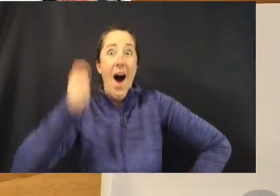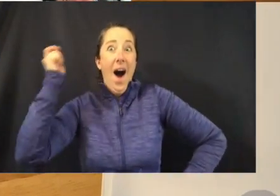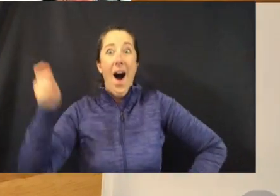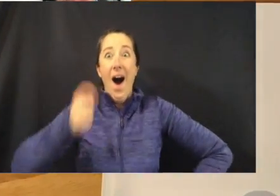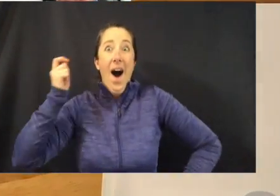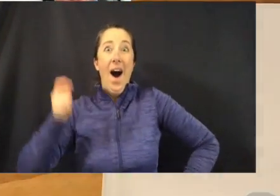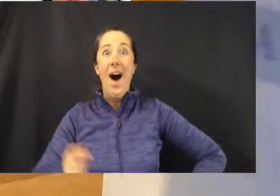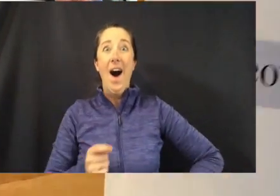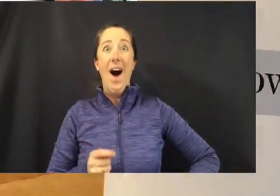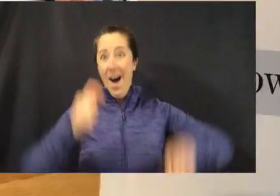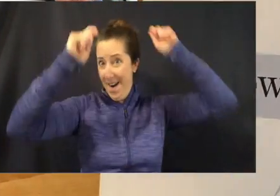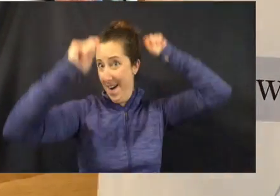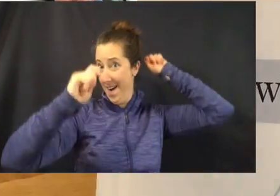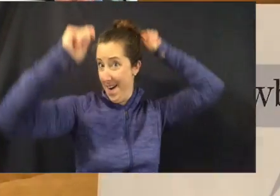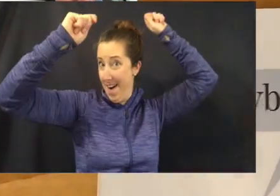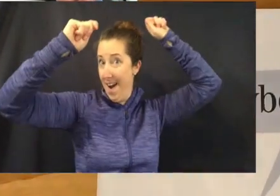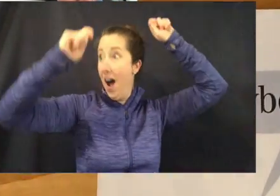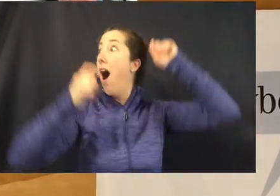Yeehaw!